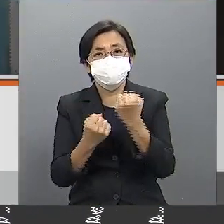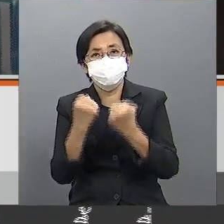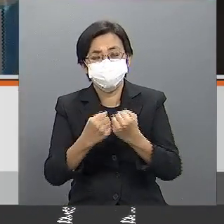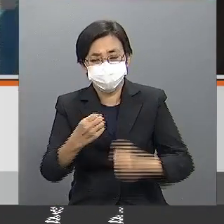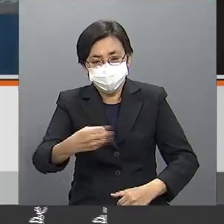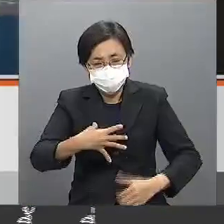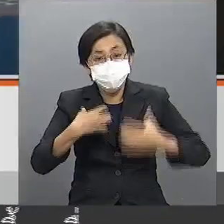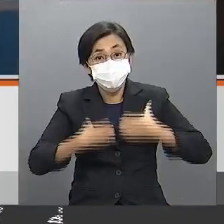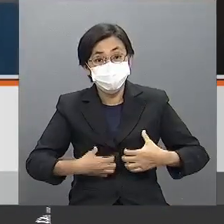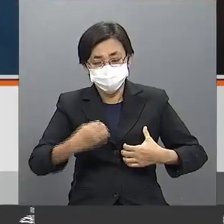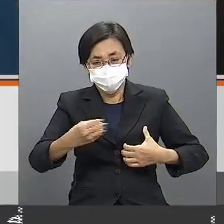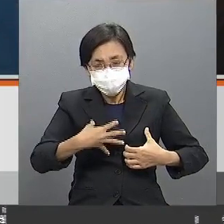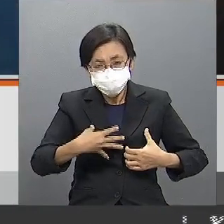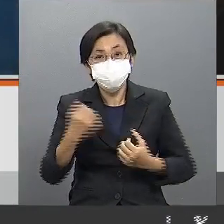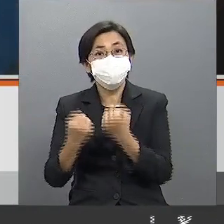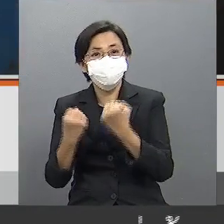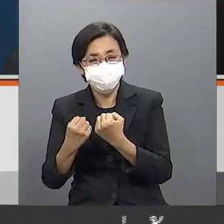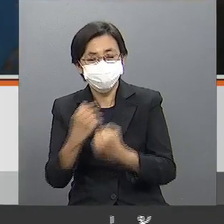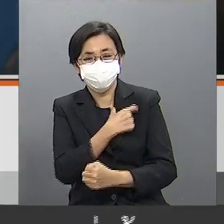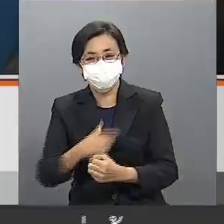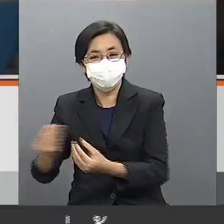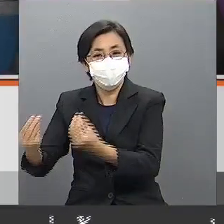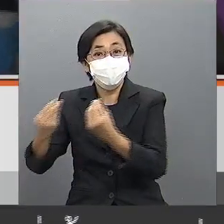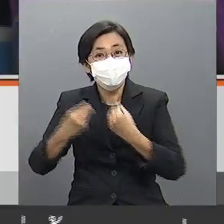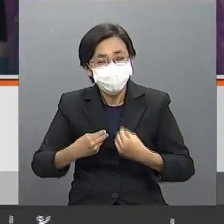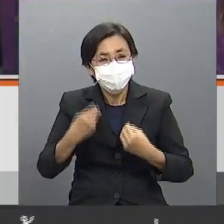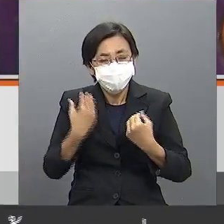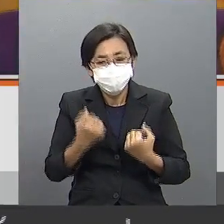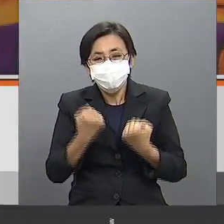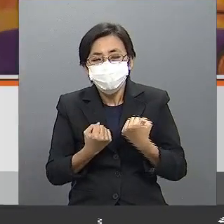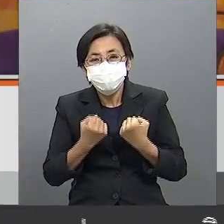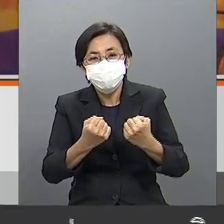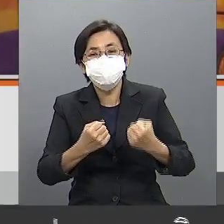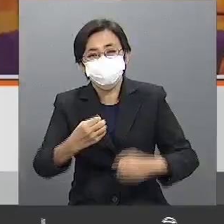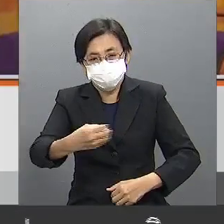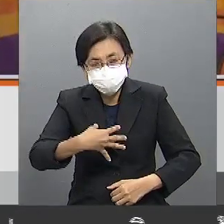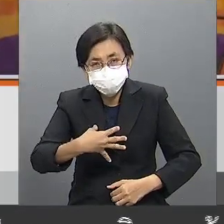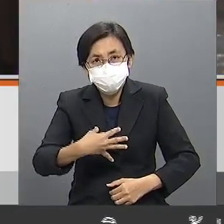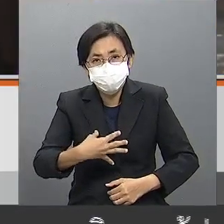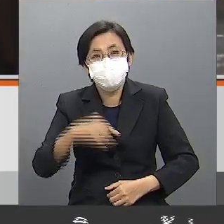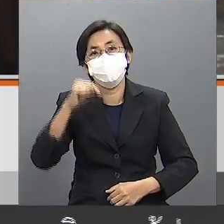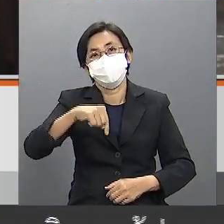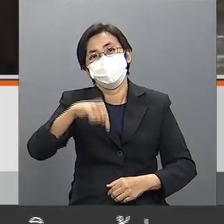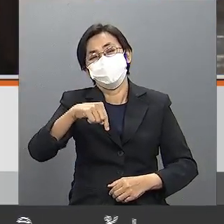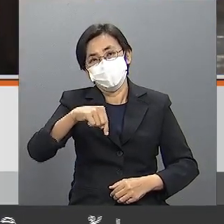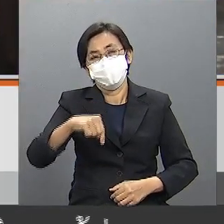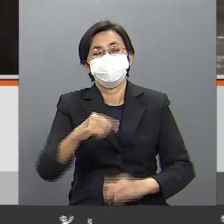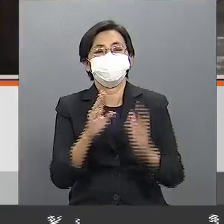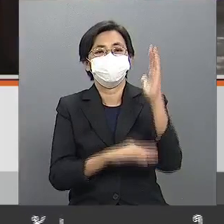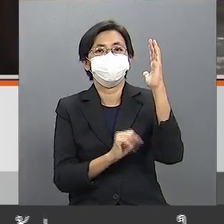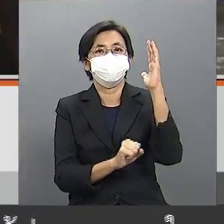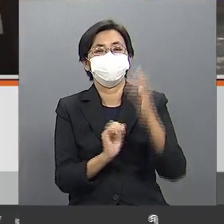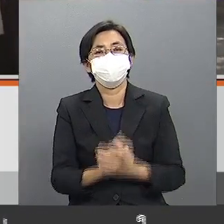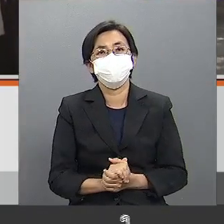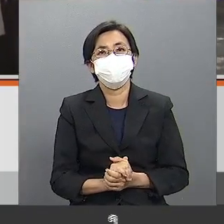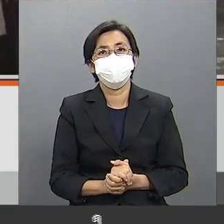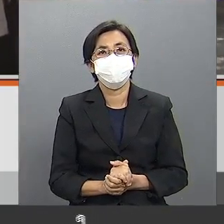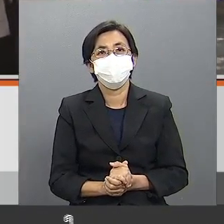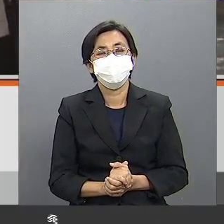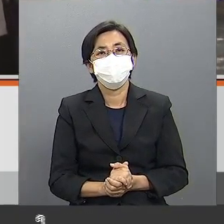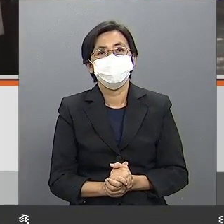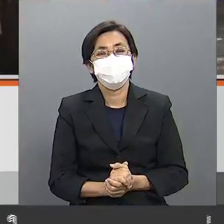นักศึกษาแพทย์มหาวิทยาลัยสงขลานครินทร์ค่ะที่ตรวจพบว่าติดเชื้อโควิด -19 ถึง17คนซึ่งขณะนี้อยู่ระหว่างการสอบสวนโร